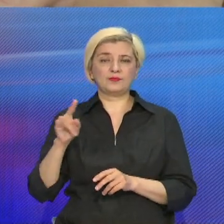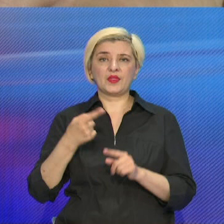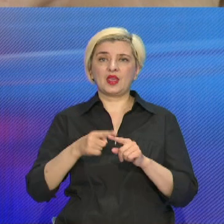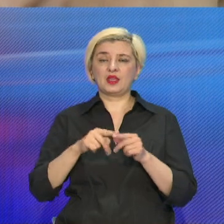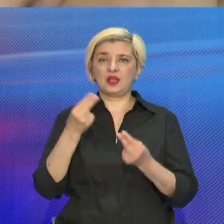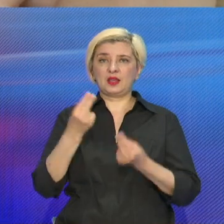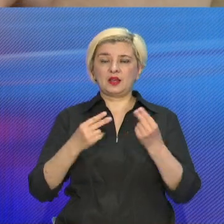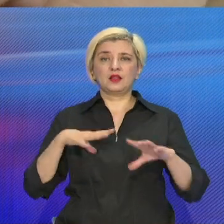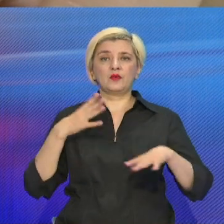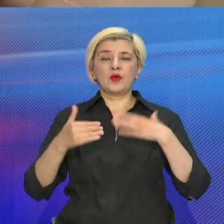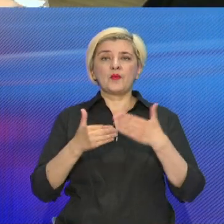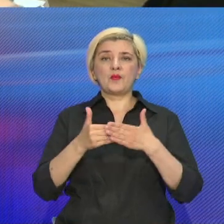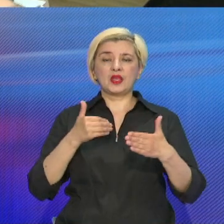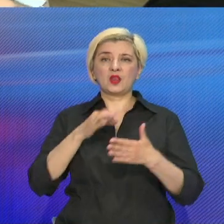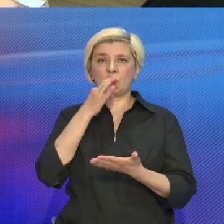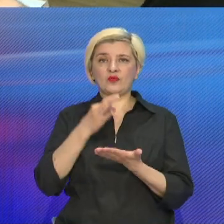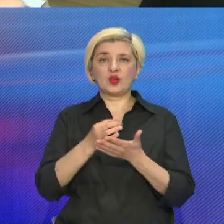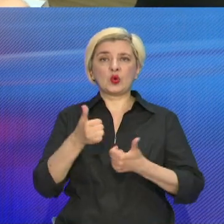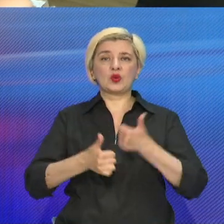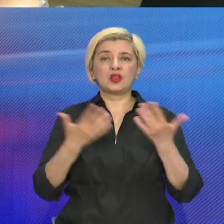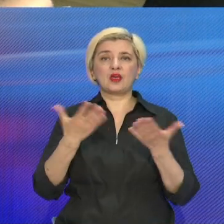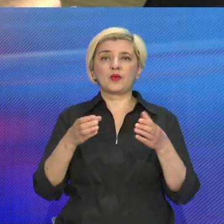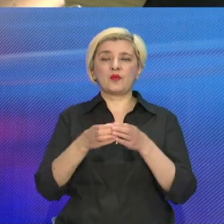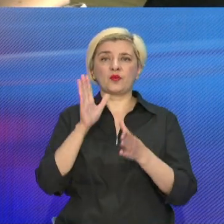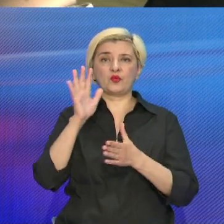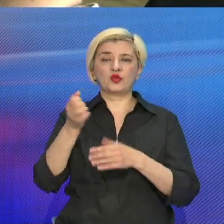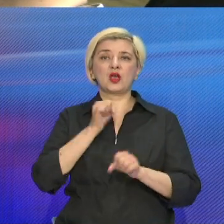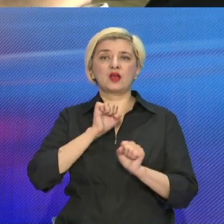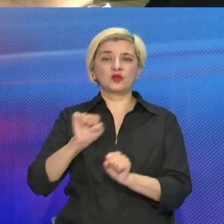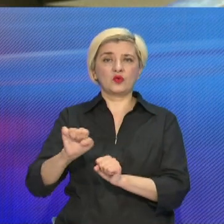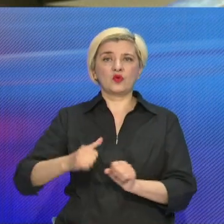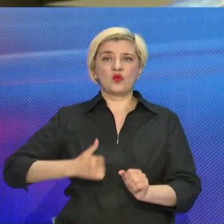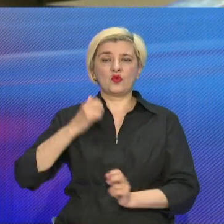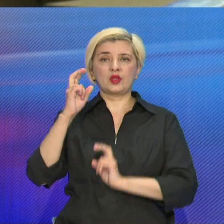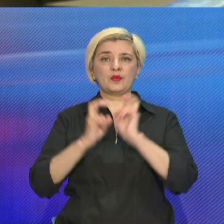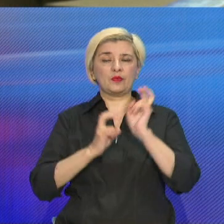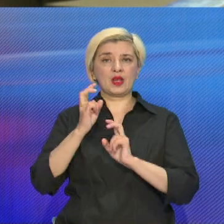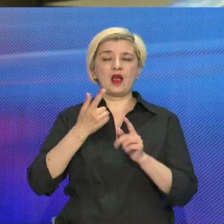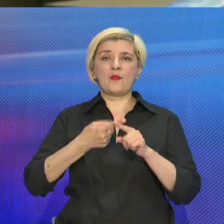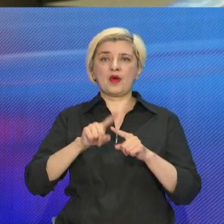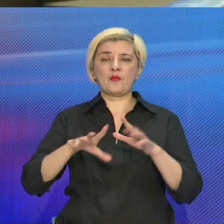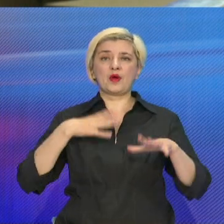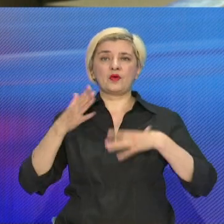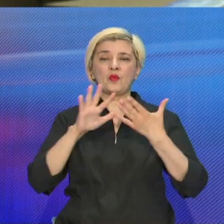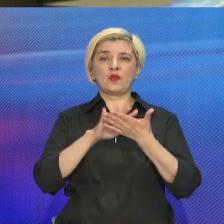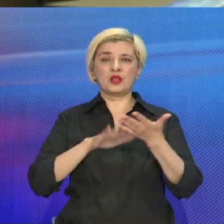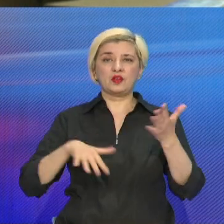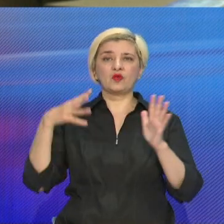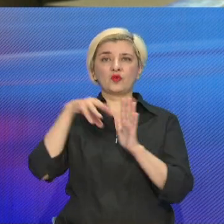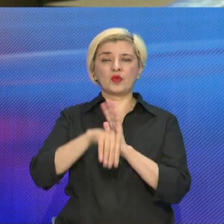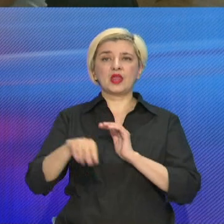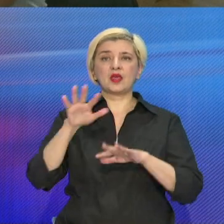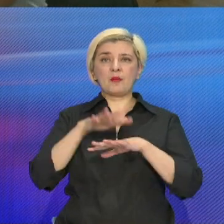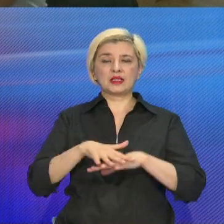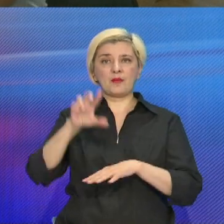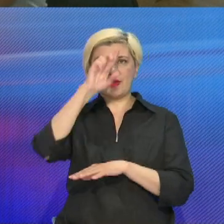– тренировка перед отказным конкурсом, на яким команда будет отстоивать гонор своего предприемства. А тому подрыхтовка протягнется у тымлику на базе